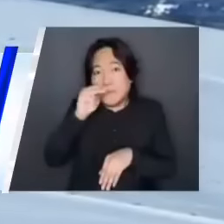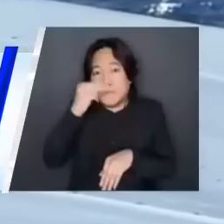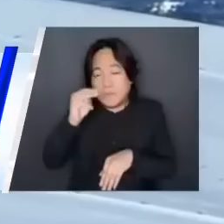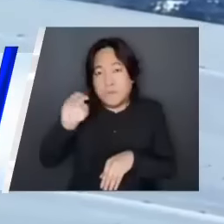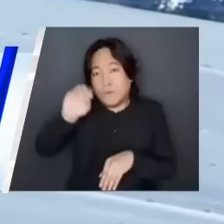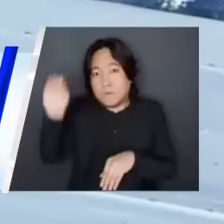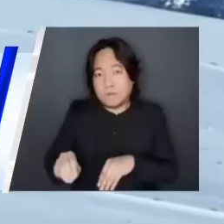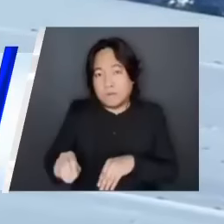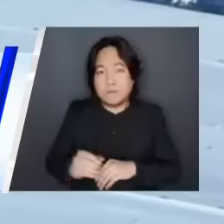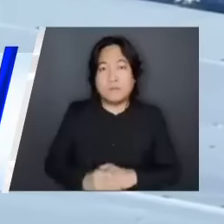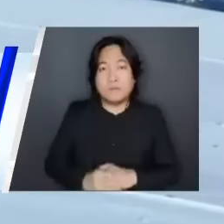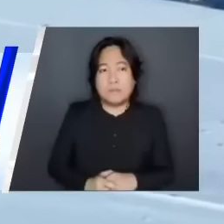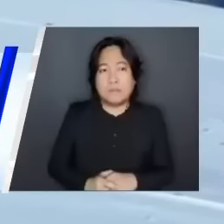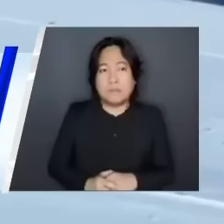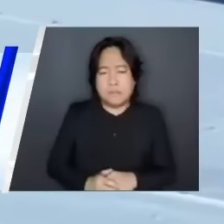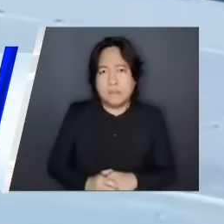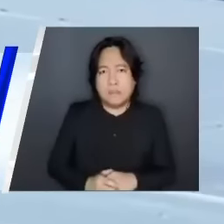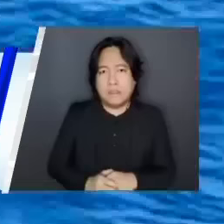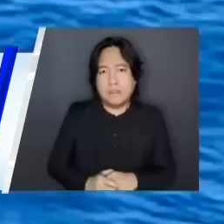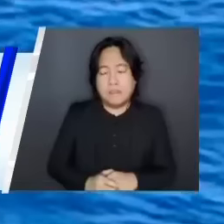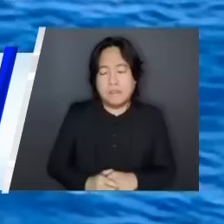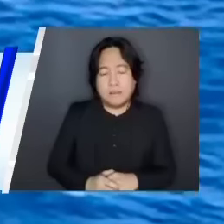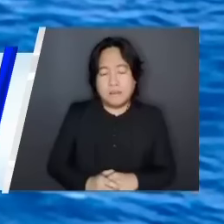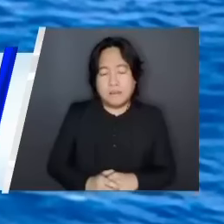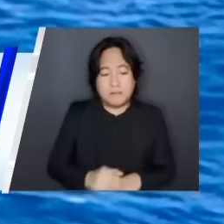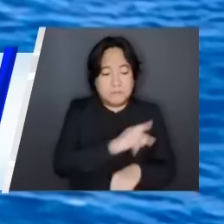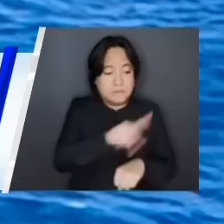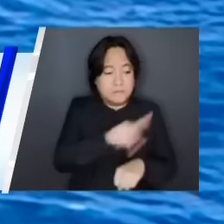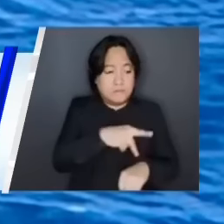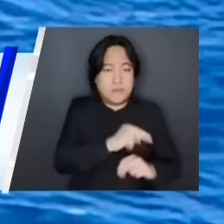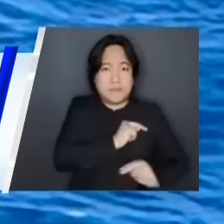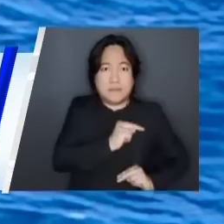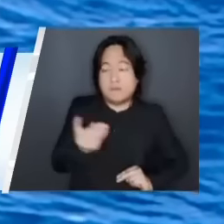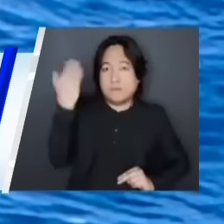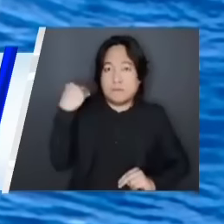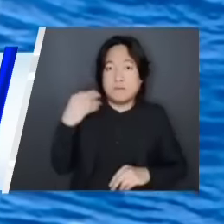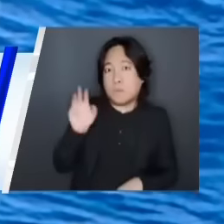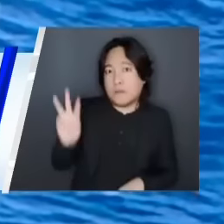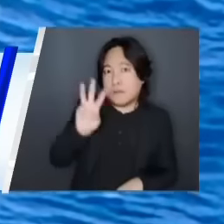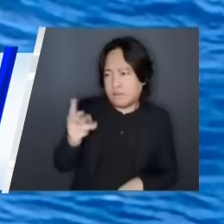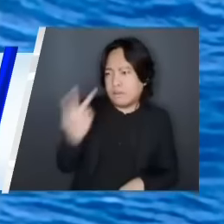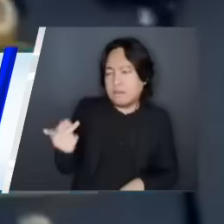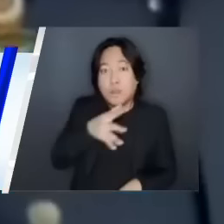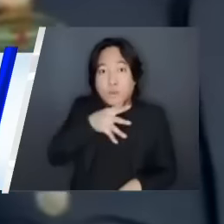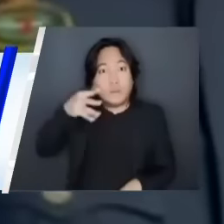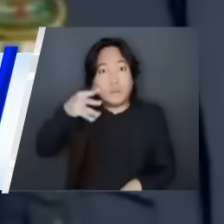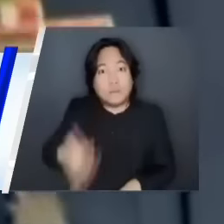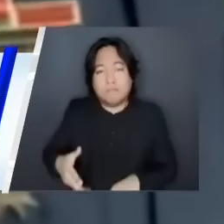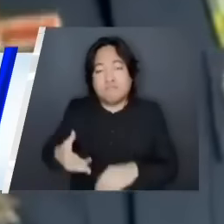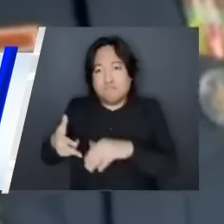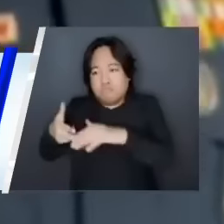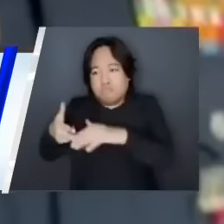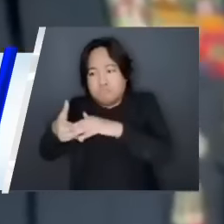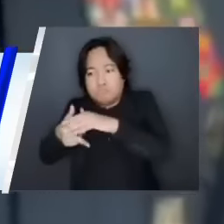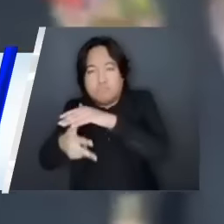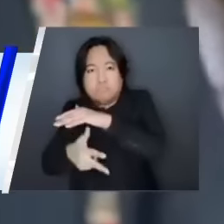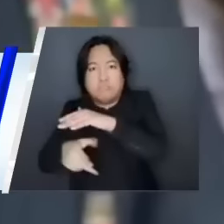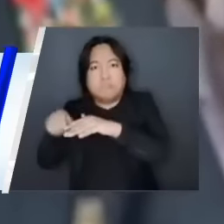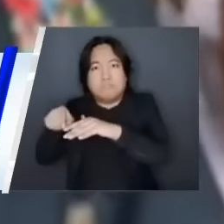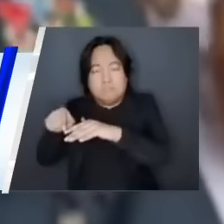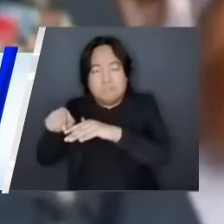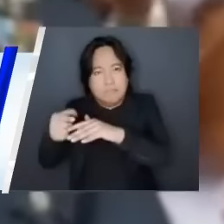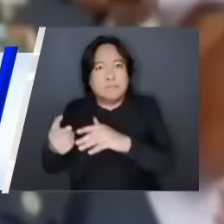loob ng exclusive economic zone ng Pilipinas, nakita ang Russian attack submarine na UFA 490. All of that's very concerning. Any